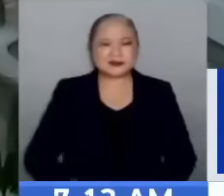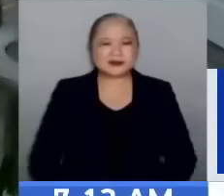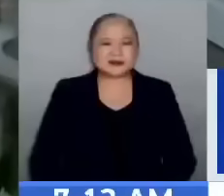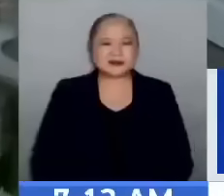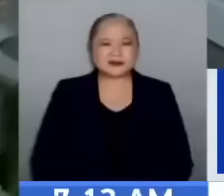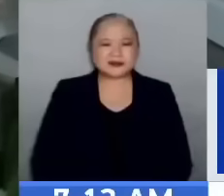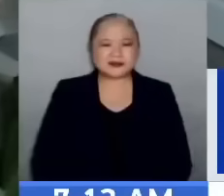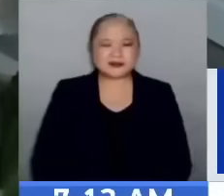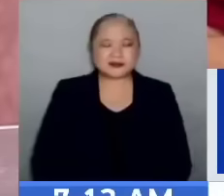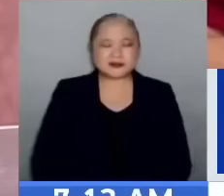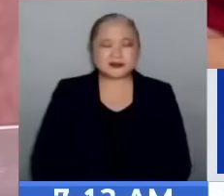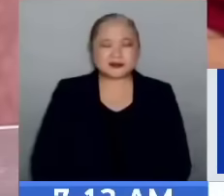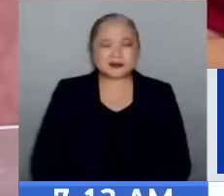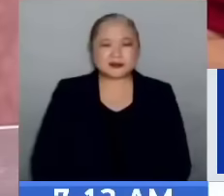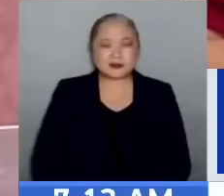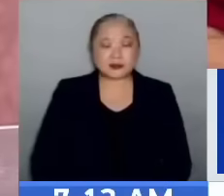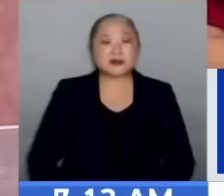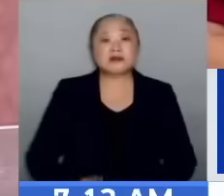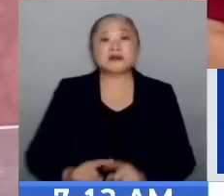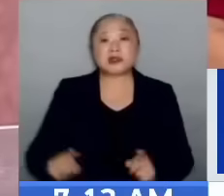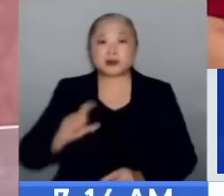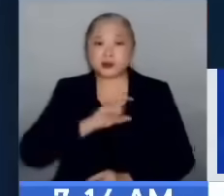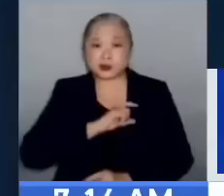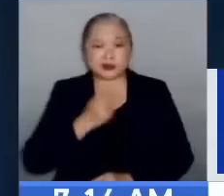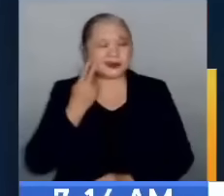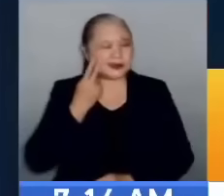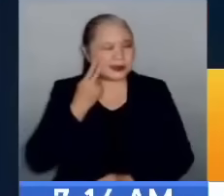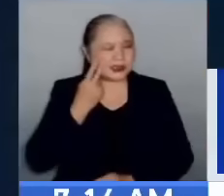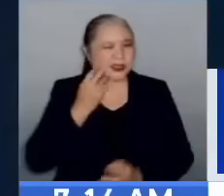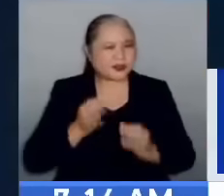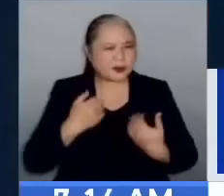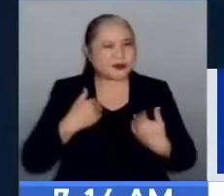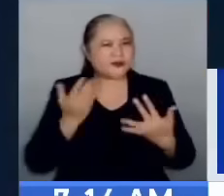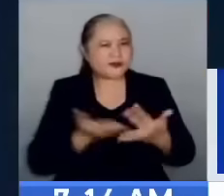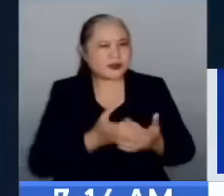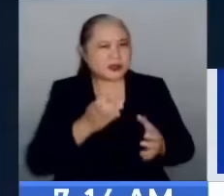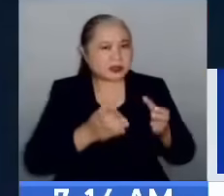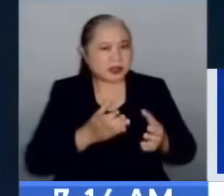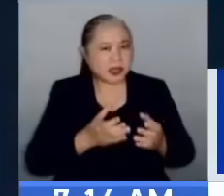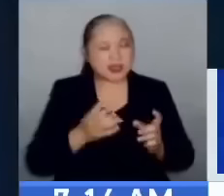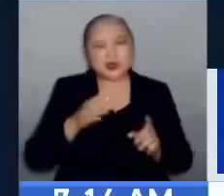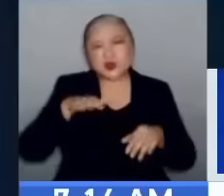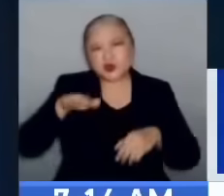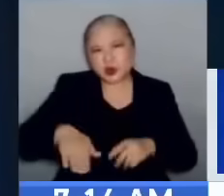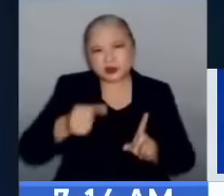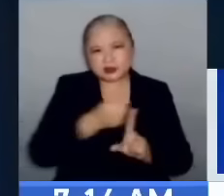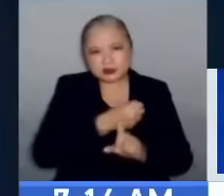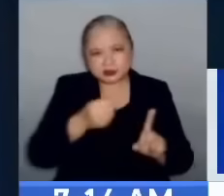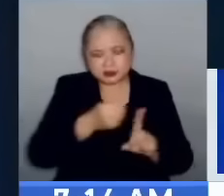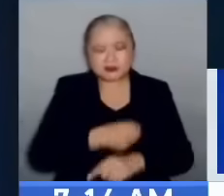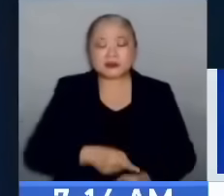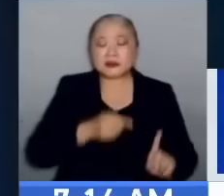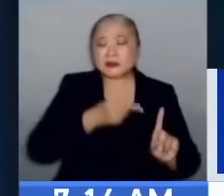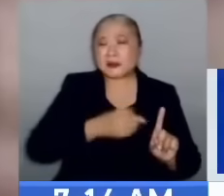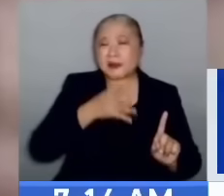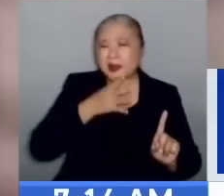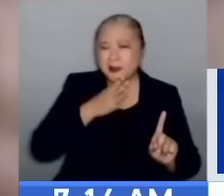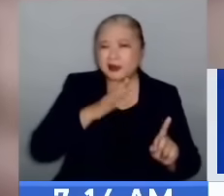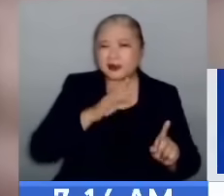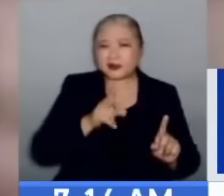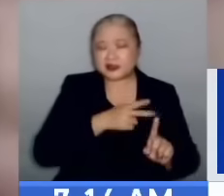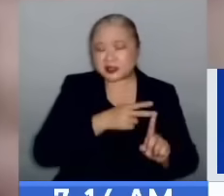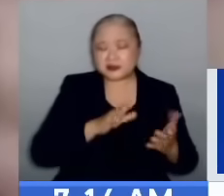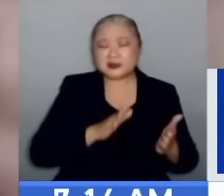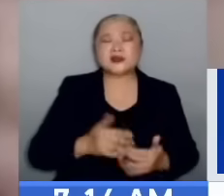Tinitingnan pa rin ng pulisya kung itutuloy ang reklamong child abuse laban sa guro. Giit ng ina ni Gumikib, nagsimula ang pagkakaospital ng